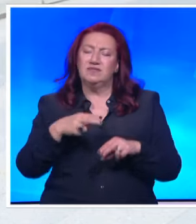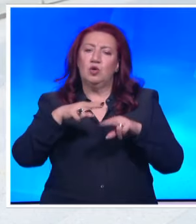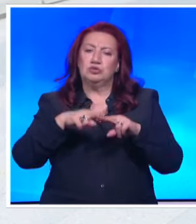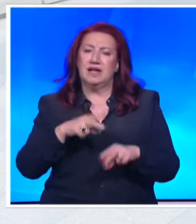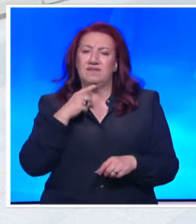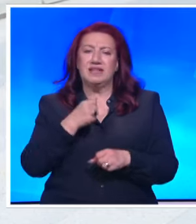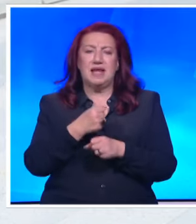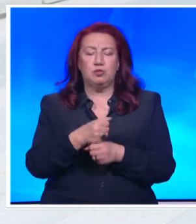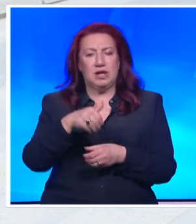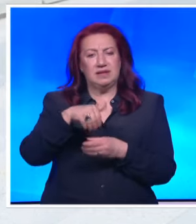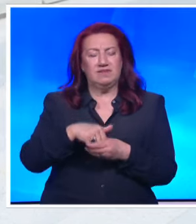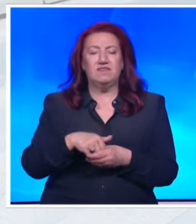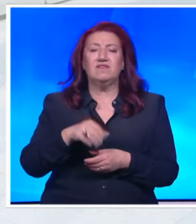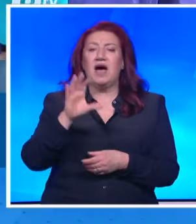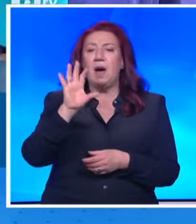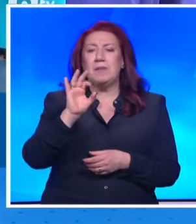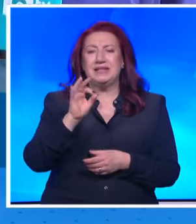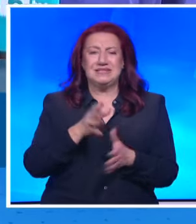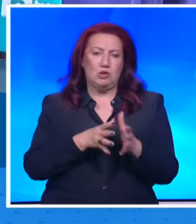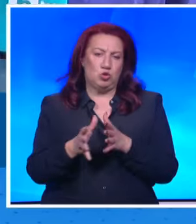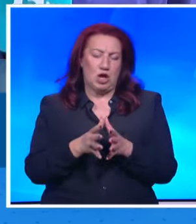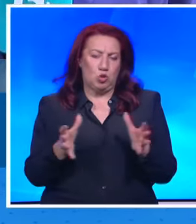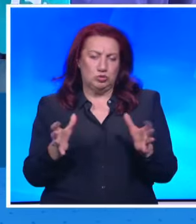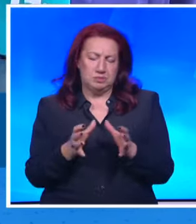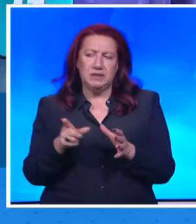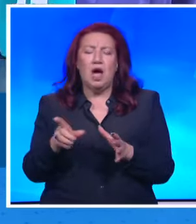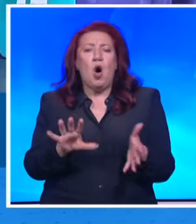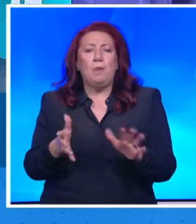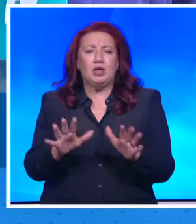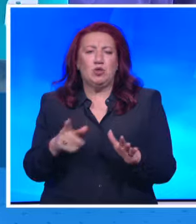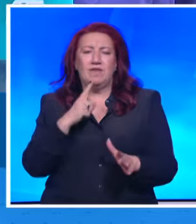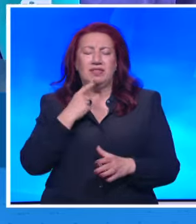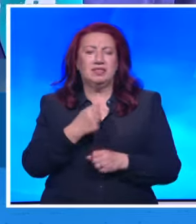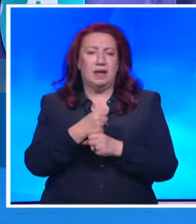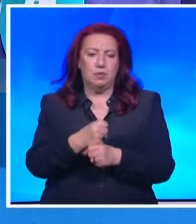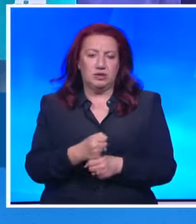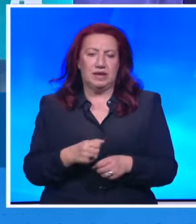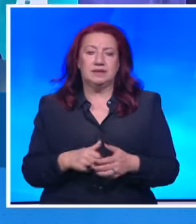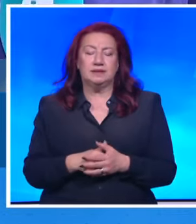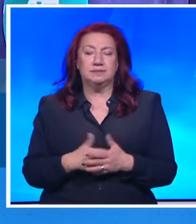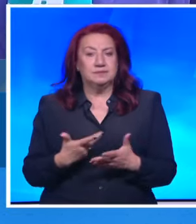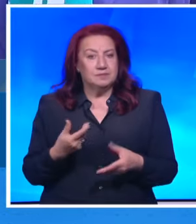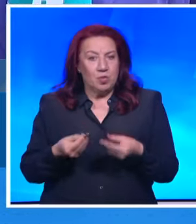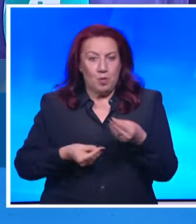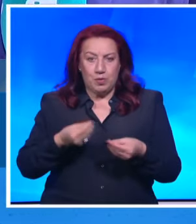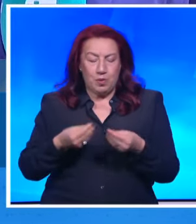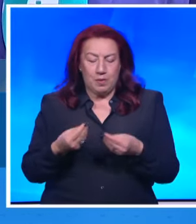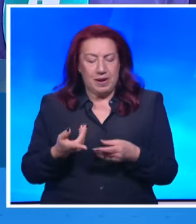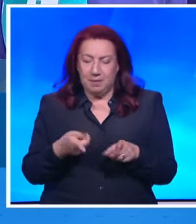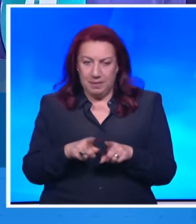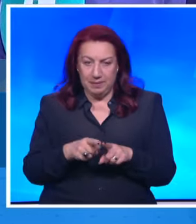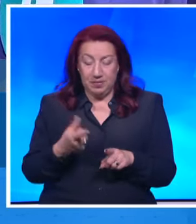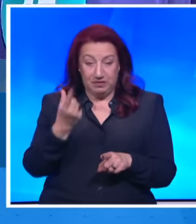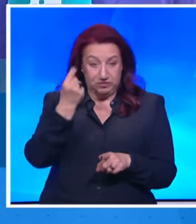Народно събрание, макар и обикновен депутат. А междувременно трусовете в дясно продължават също, след като вчера Христо Иванов